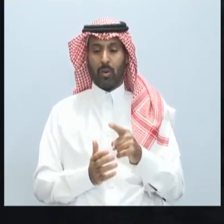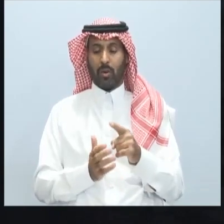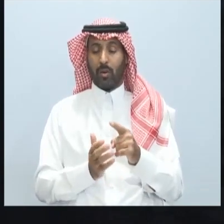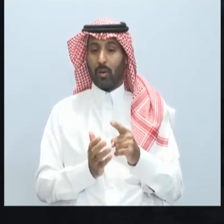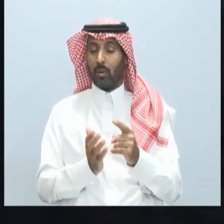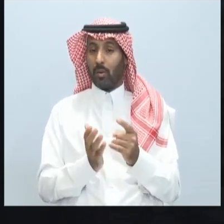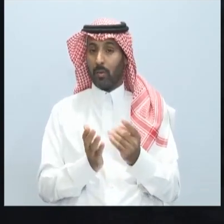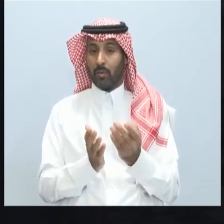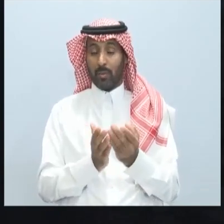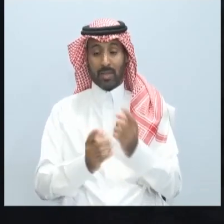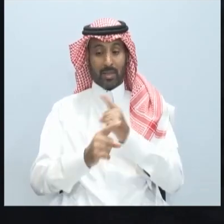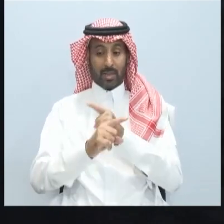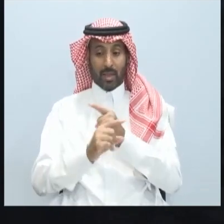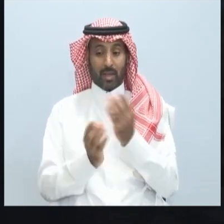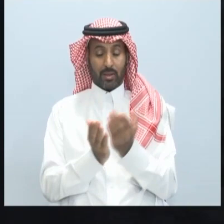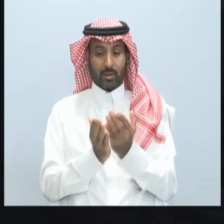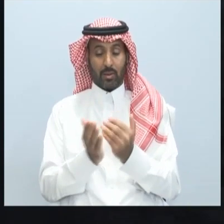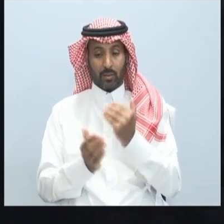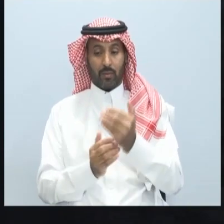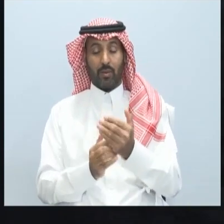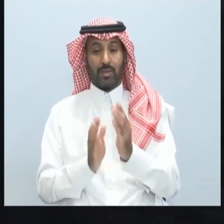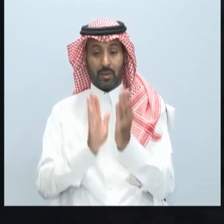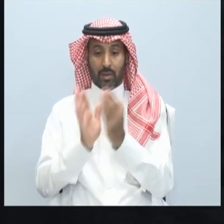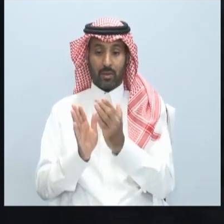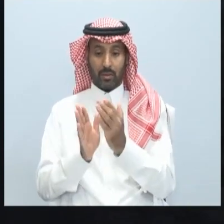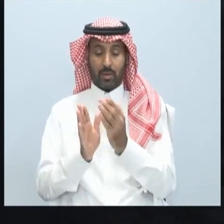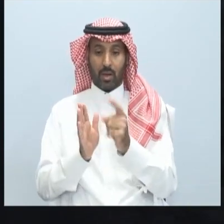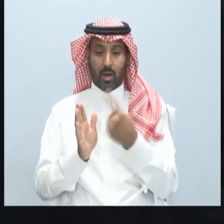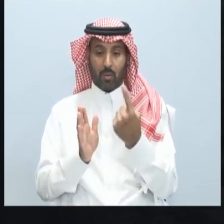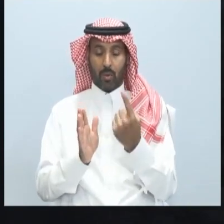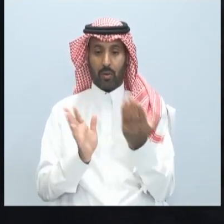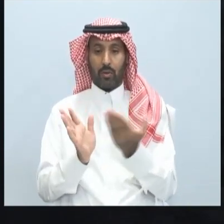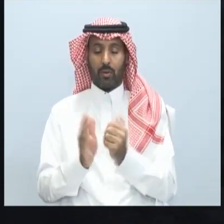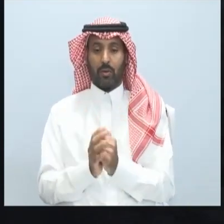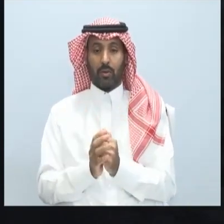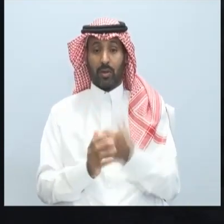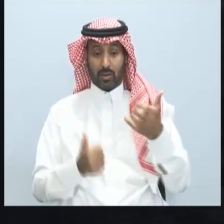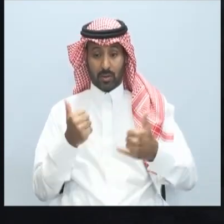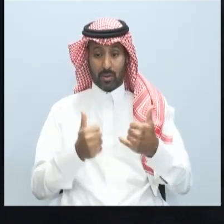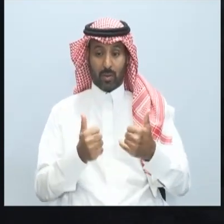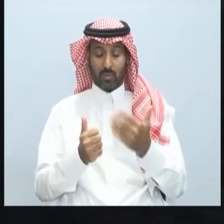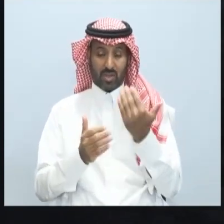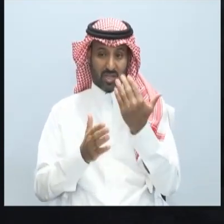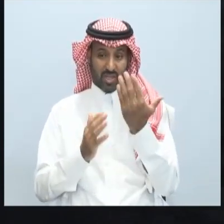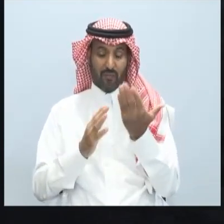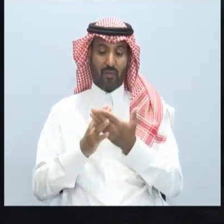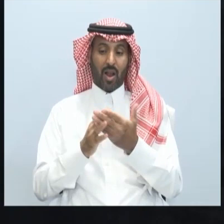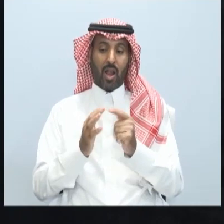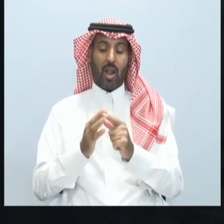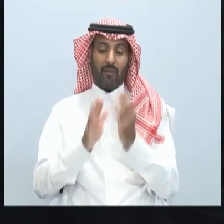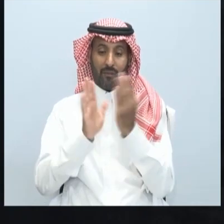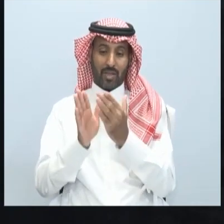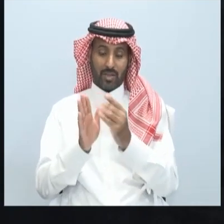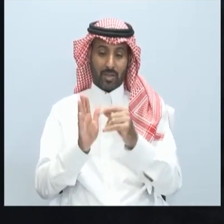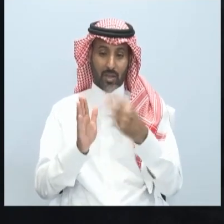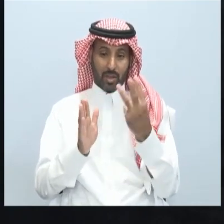الرياضيات في الفصل الدراسي الاول لدينا هذا اليوم اختبار منتصف الفصل الثالث الجزء الاول